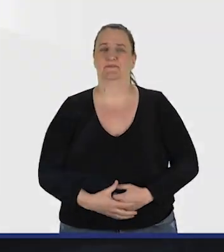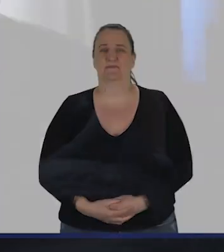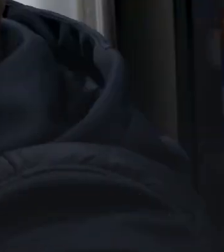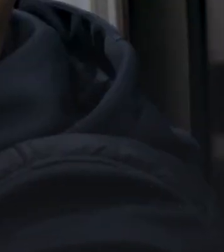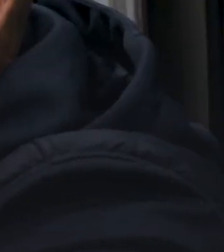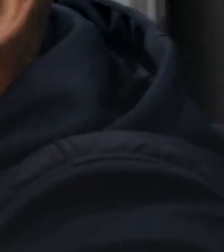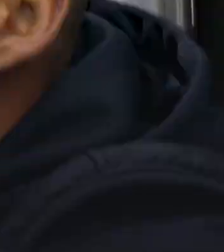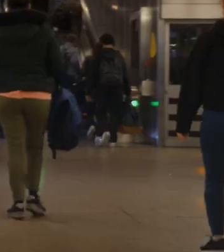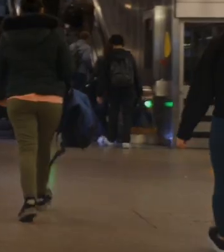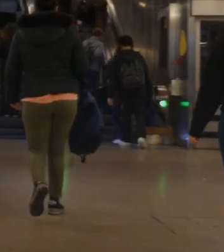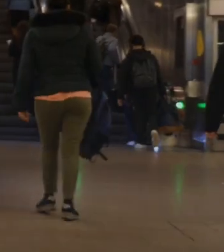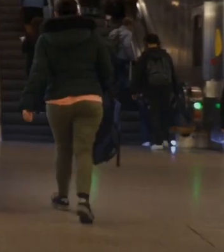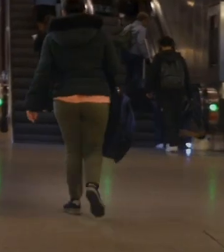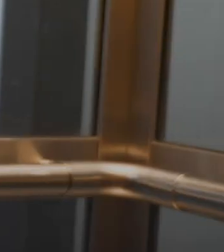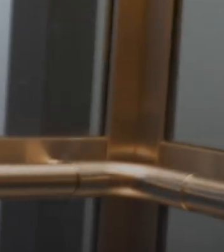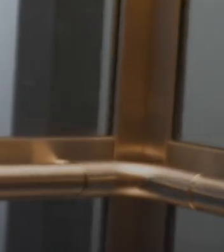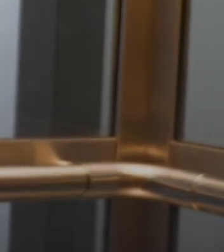accessibles.